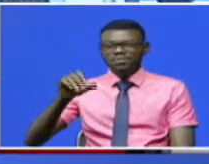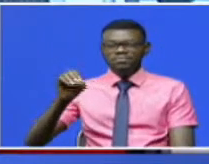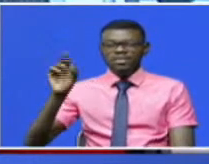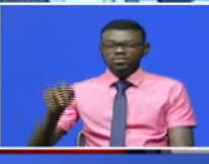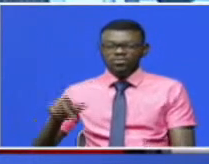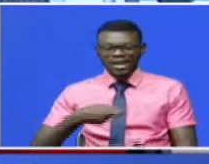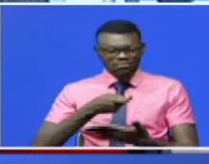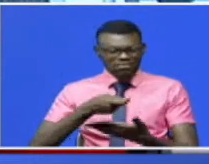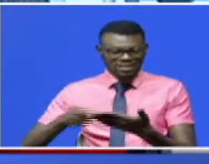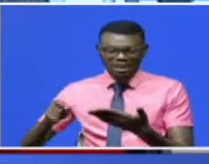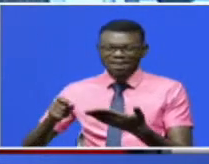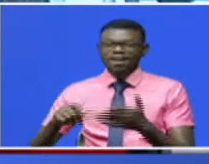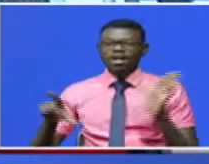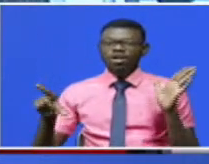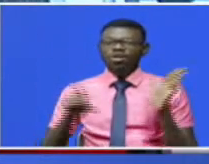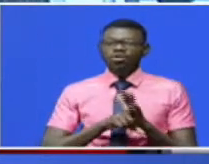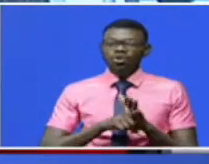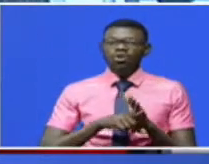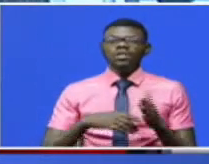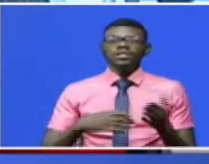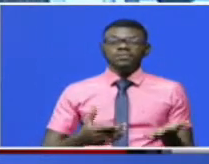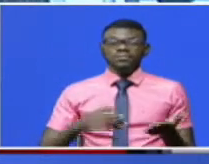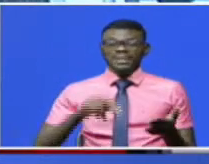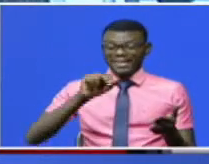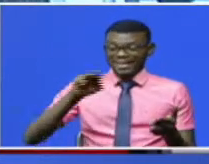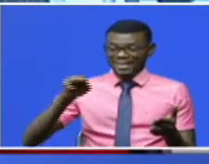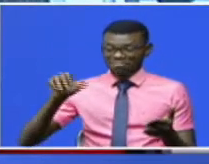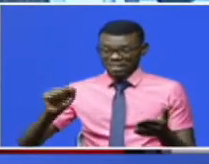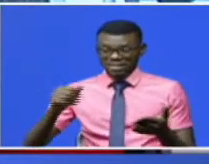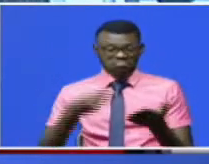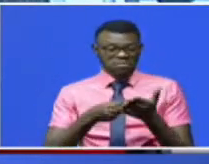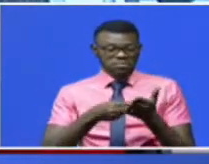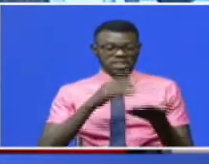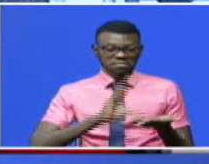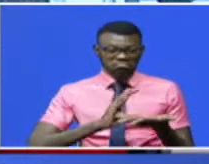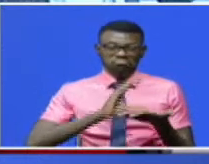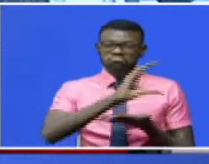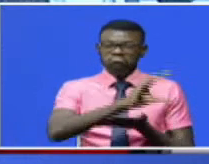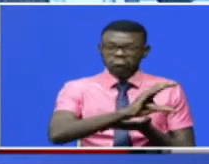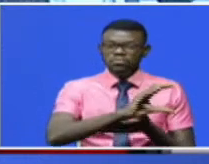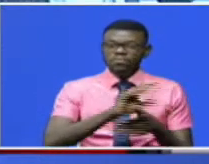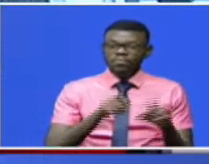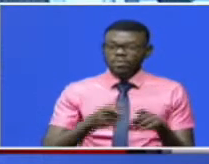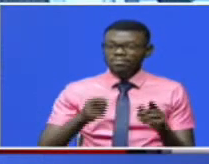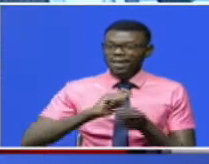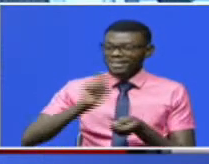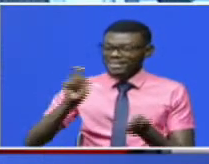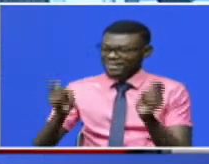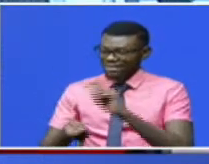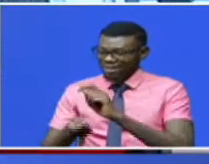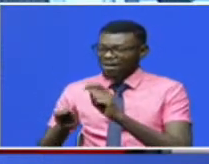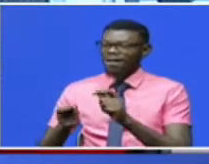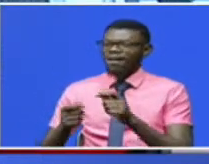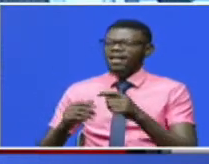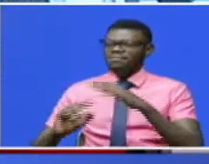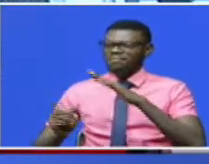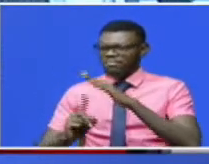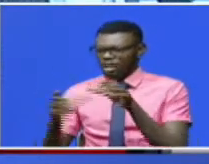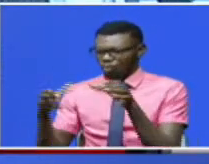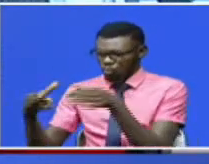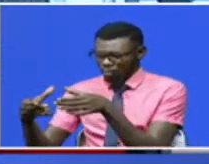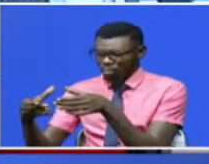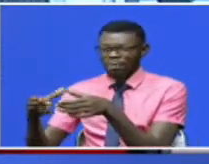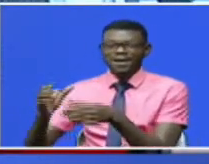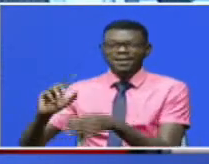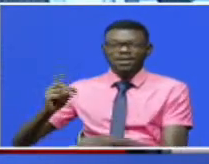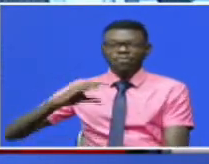ilani ya kutoa fedha kwa serikali ya county, City Hall, NMS na hata kufanya mabadiliko kwenye baraza la mawaziri katika kaunti ya